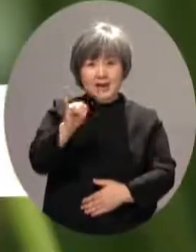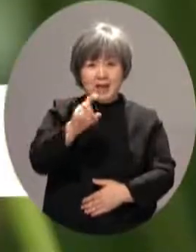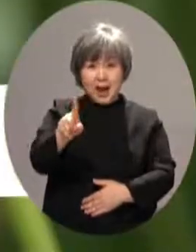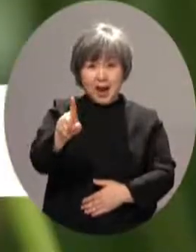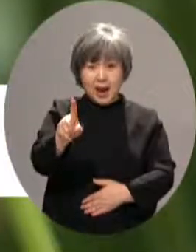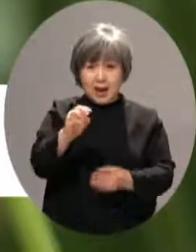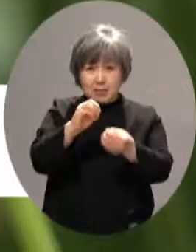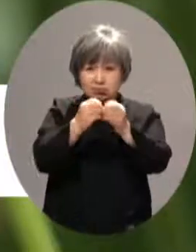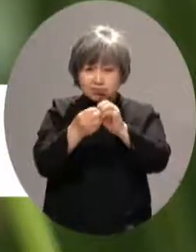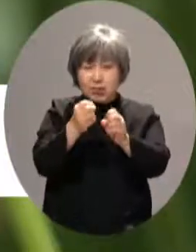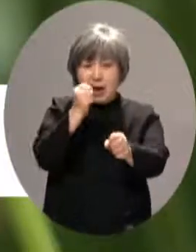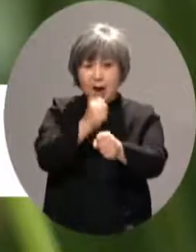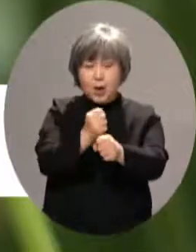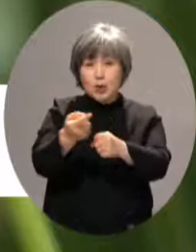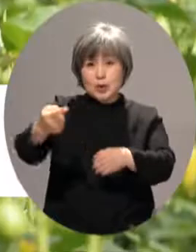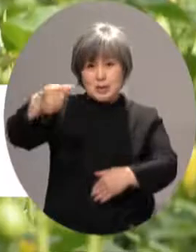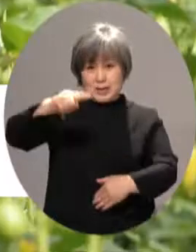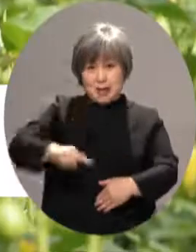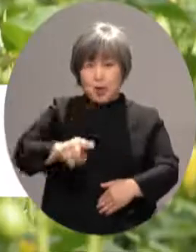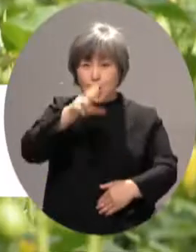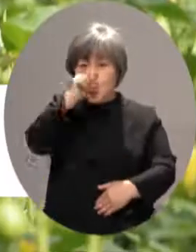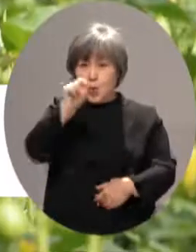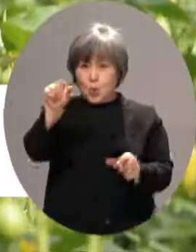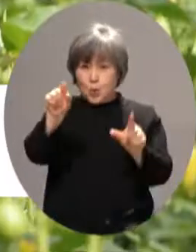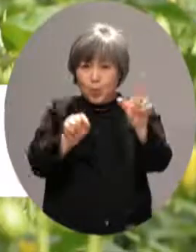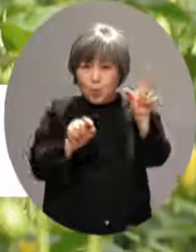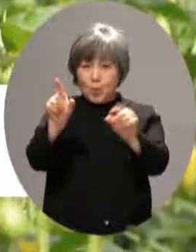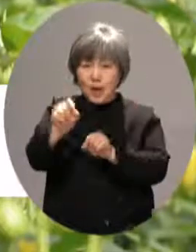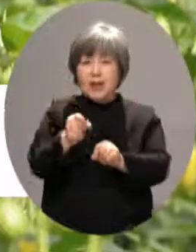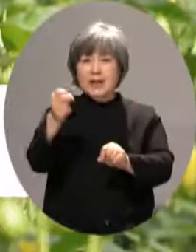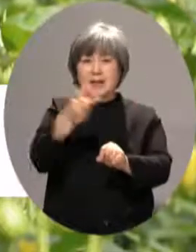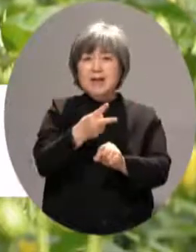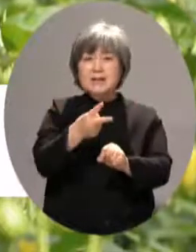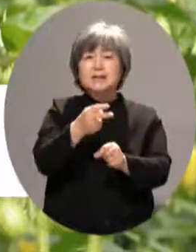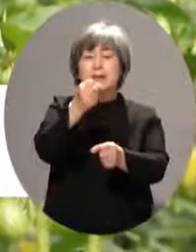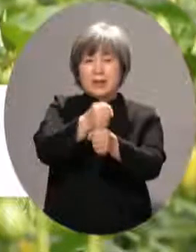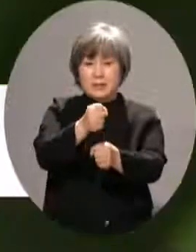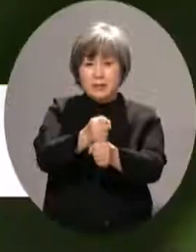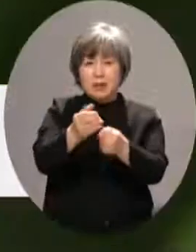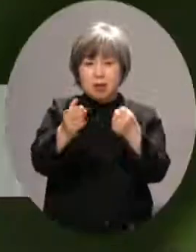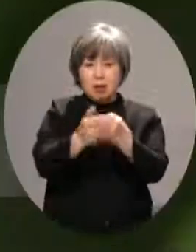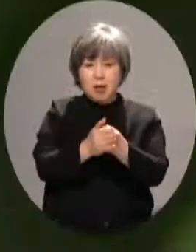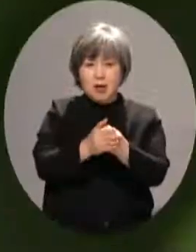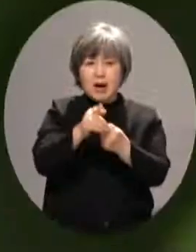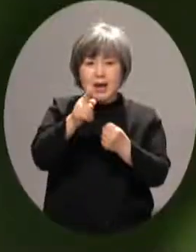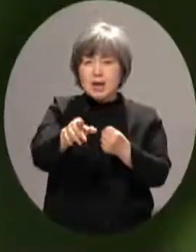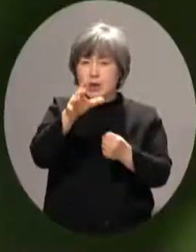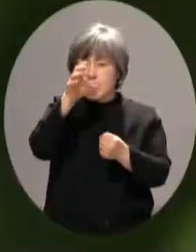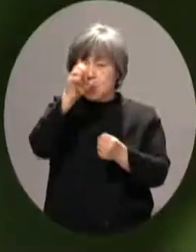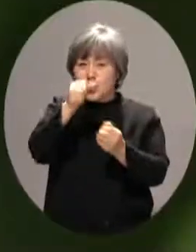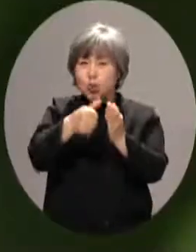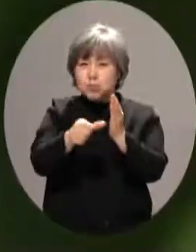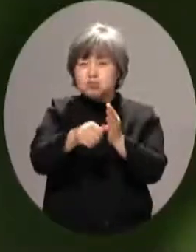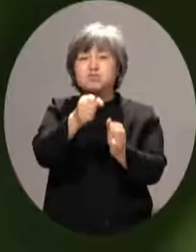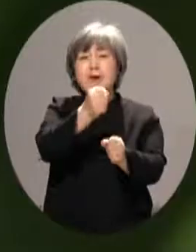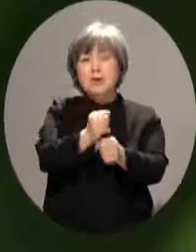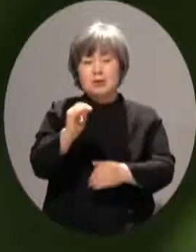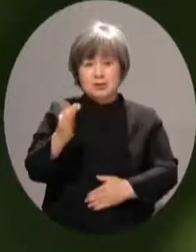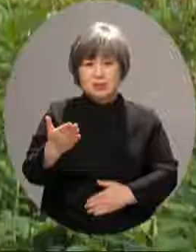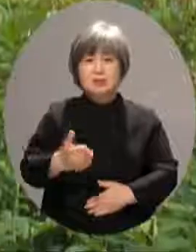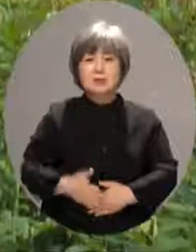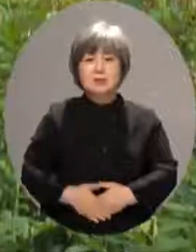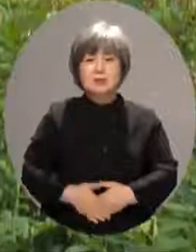시키고 다음 대에서 우량 개체 마늘 식별에 다시 번식시켜 딕은 2t 품종을 만들어 냈습니다